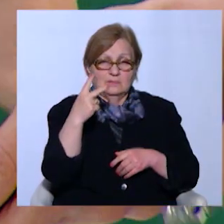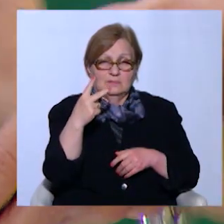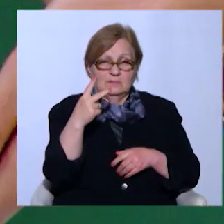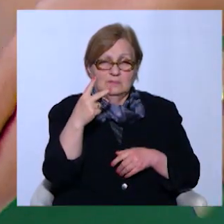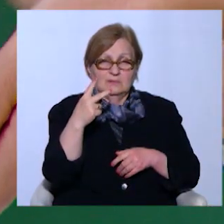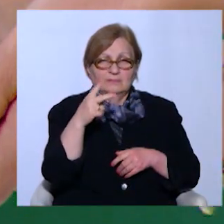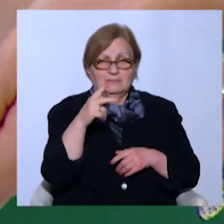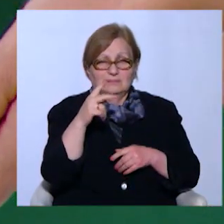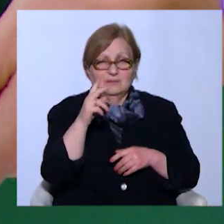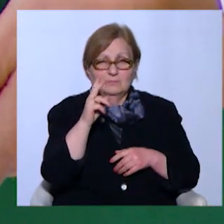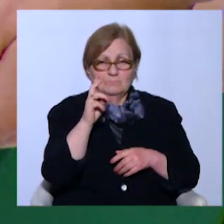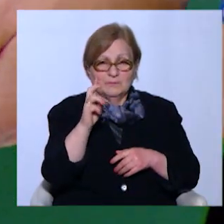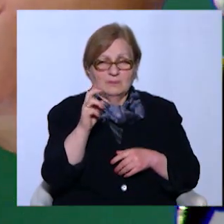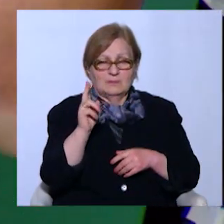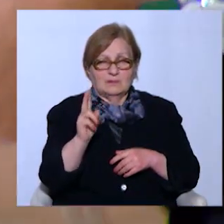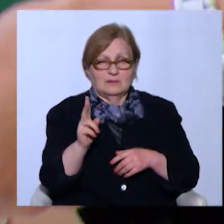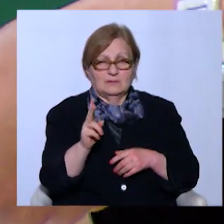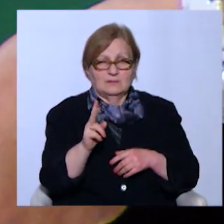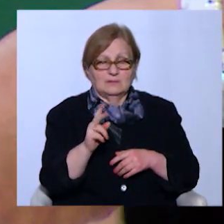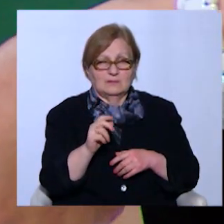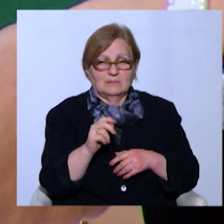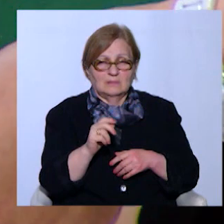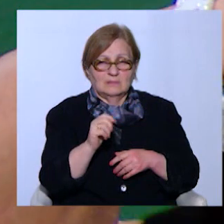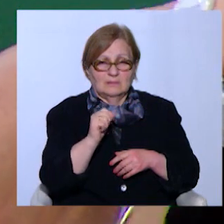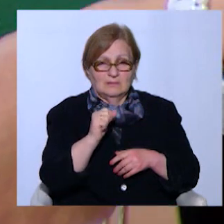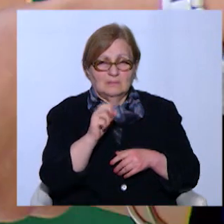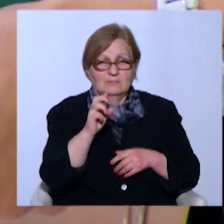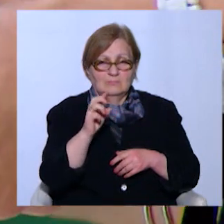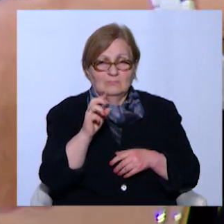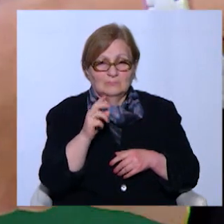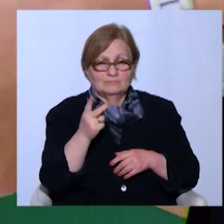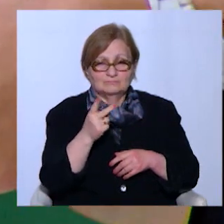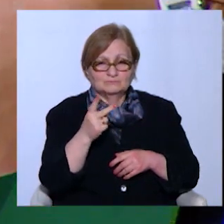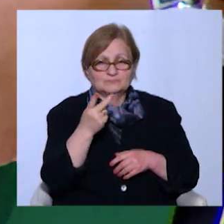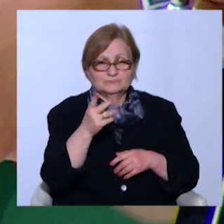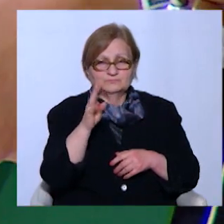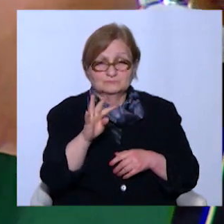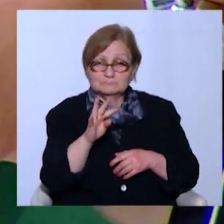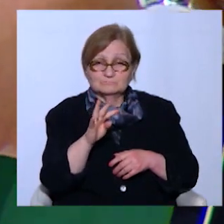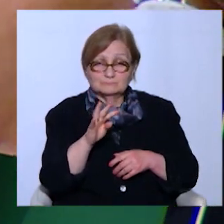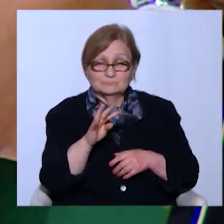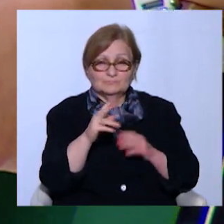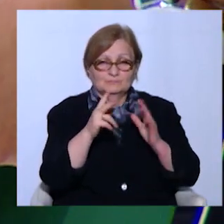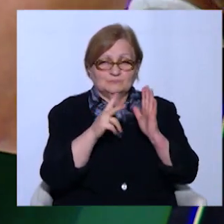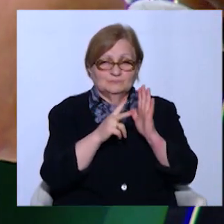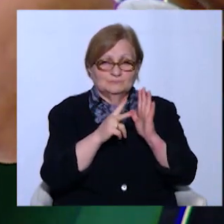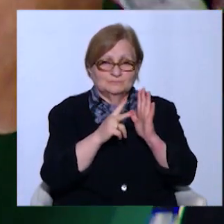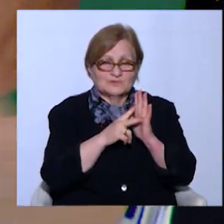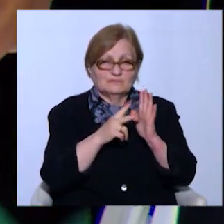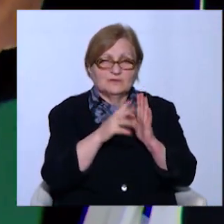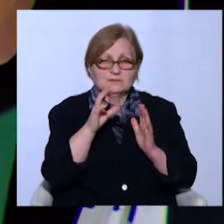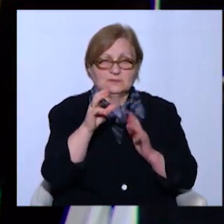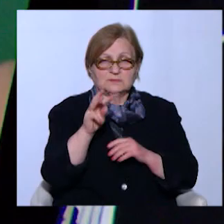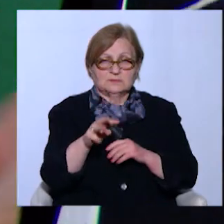B კას. ანუ AB უდრის 2ჯერ 4-ს და უდრის 8